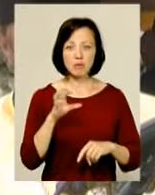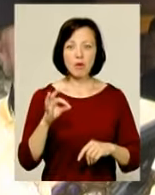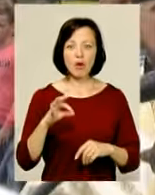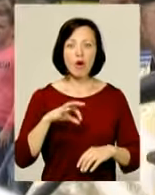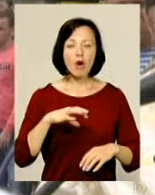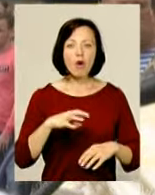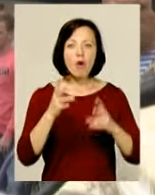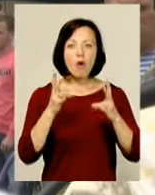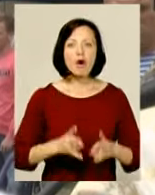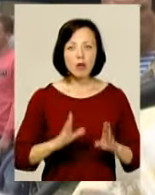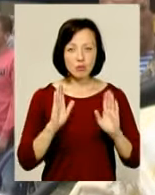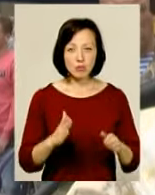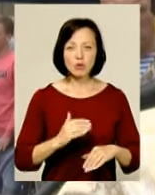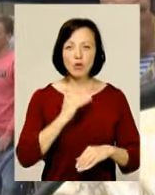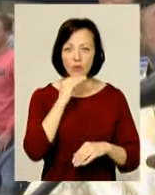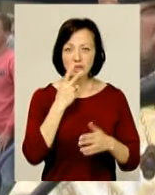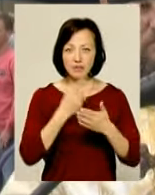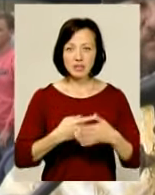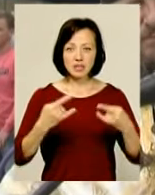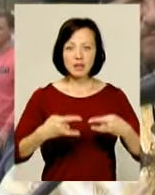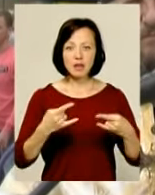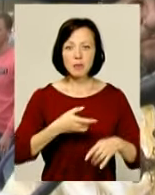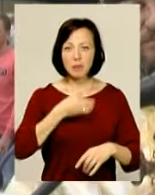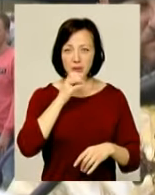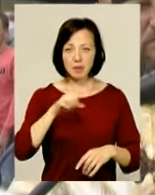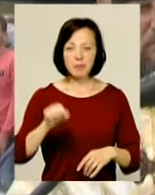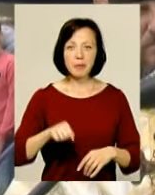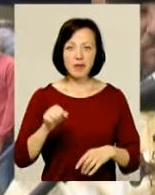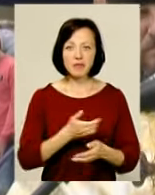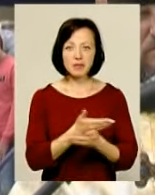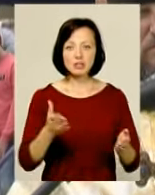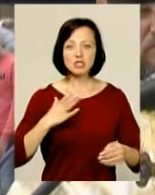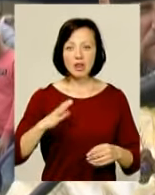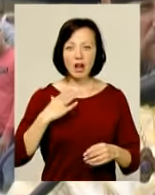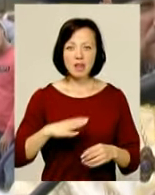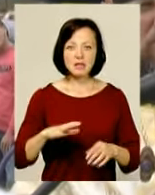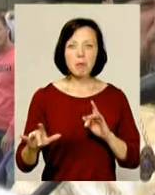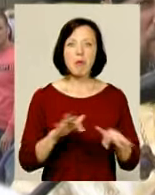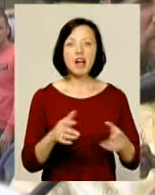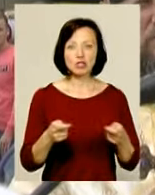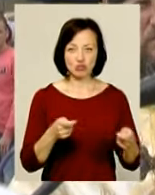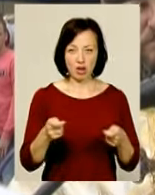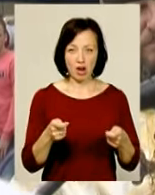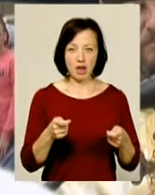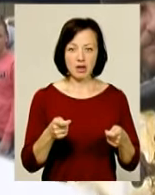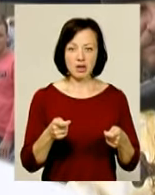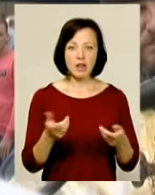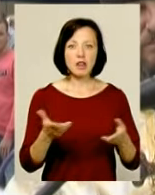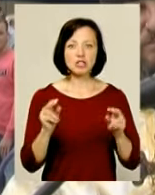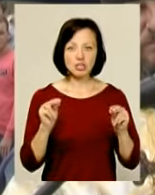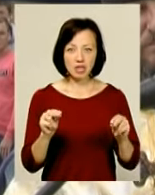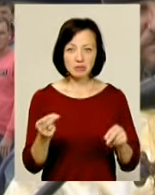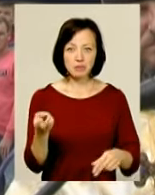буде. І годі дивитися той телевізор і пити пиво. Бо ви всі чекаєте менеджера, який чесний,